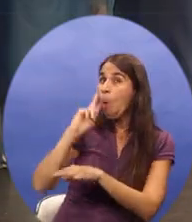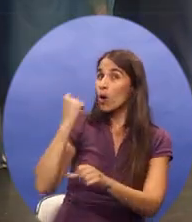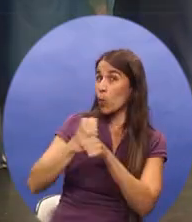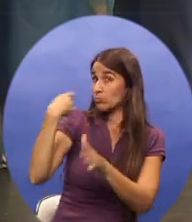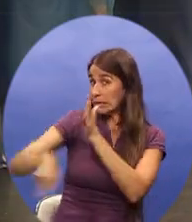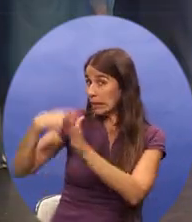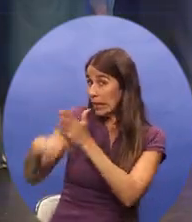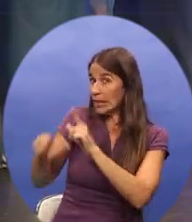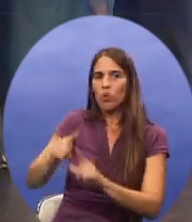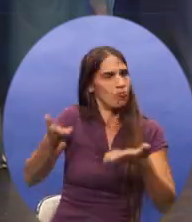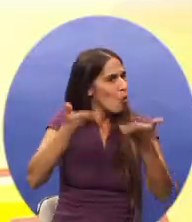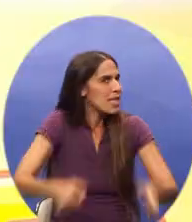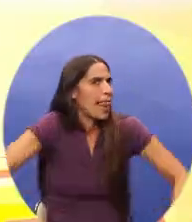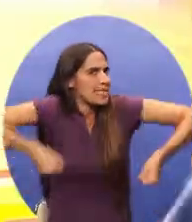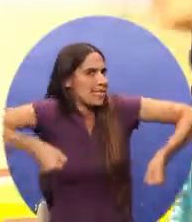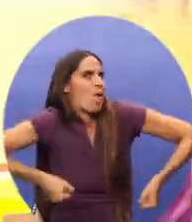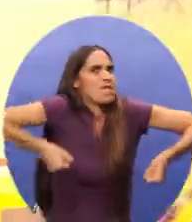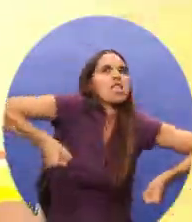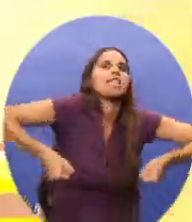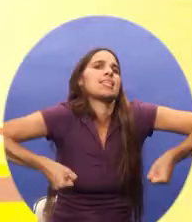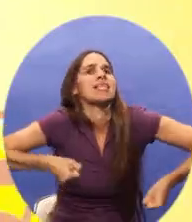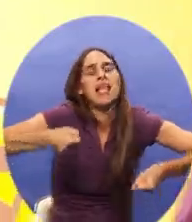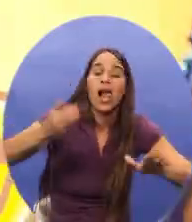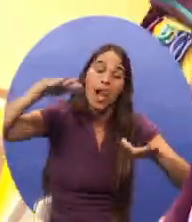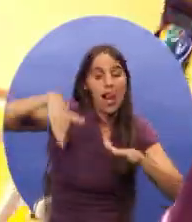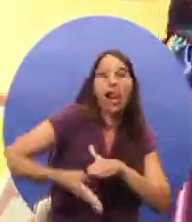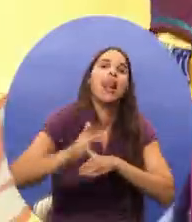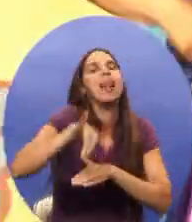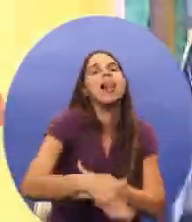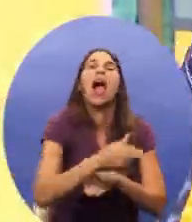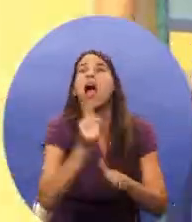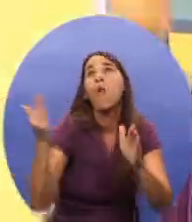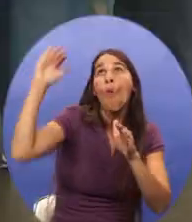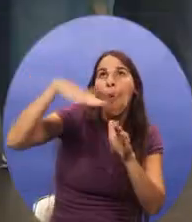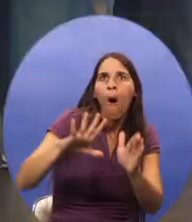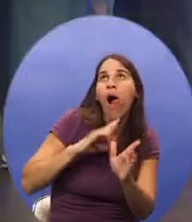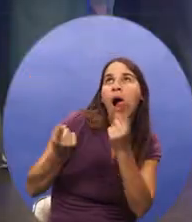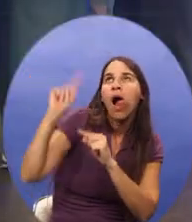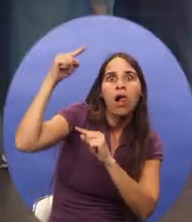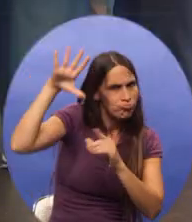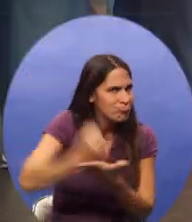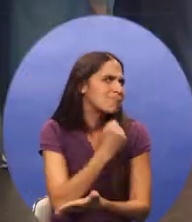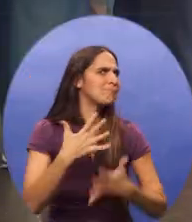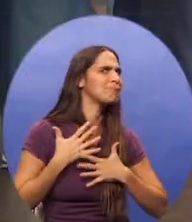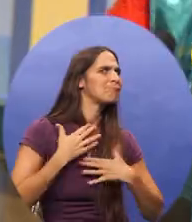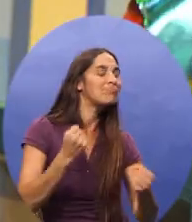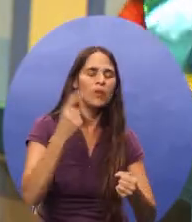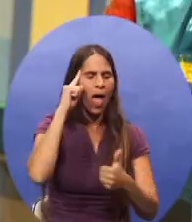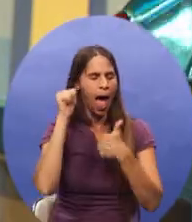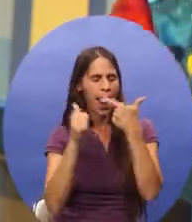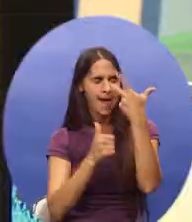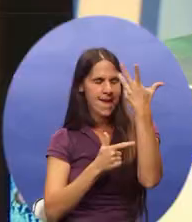מסיבה! כשההורים עושים קניות, עוזר לסחוב סקיות, מתגלש במגלשות הכי גבוהות בפארק,